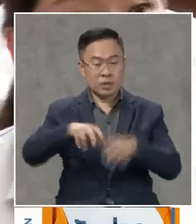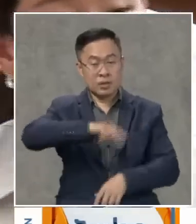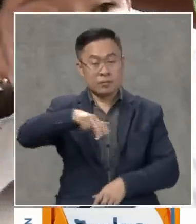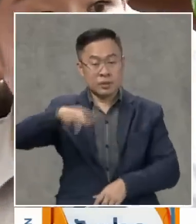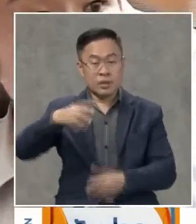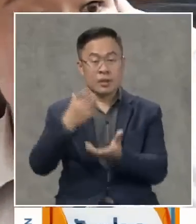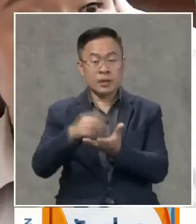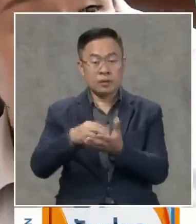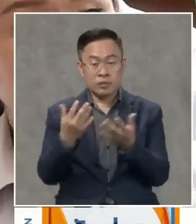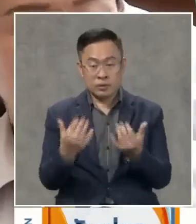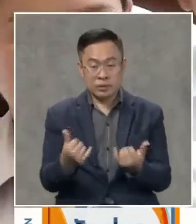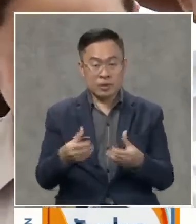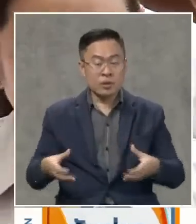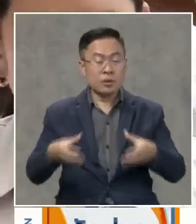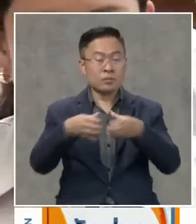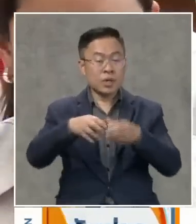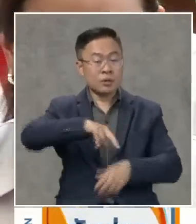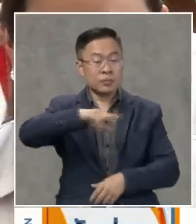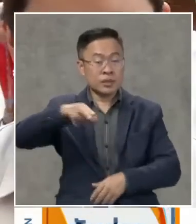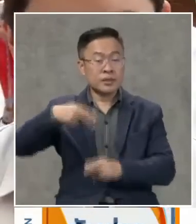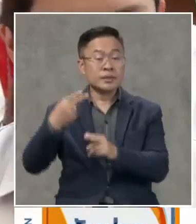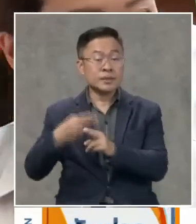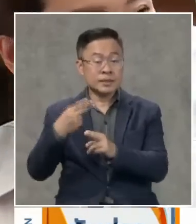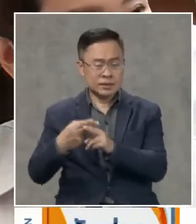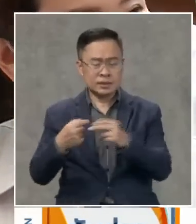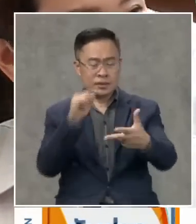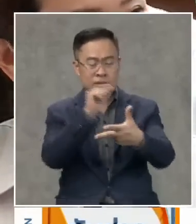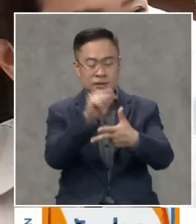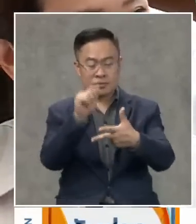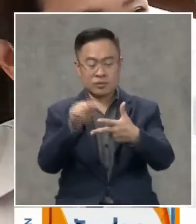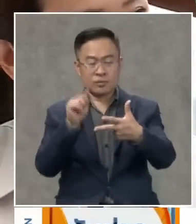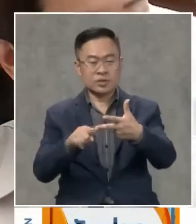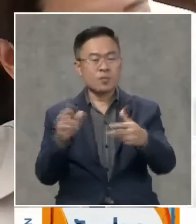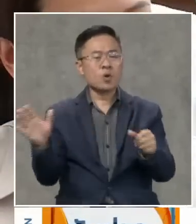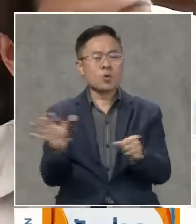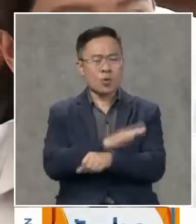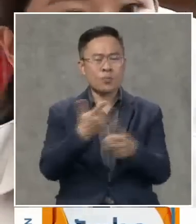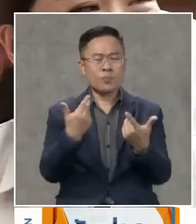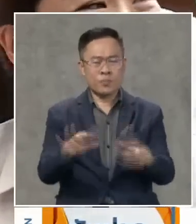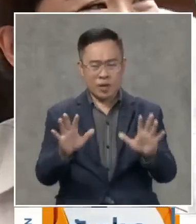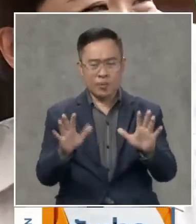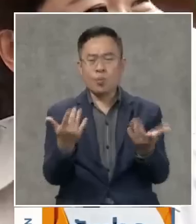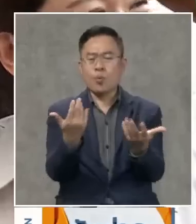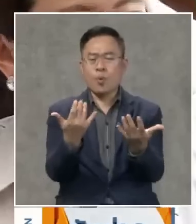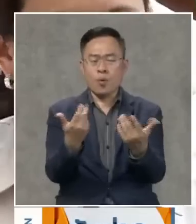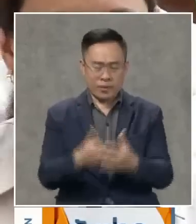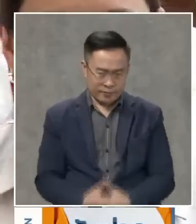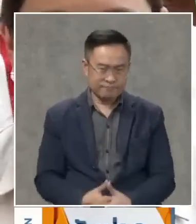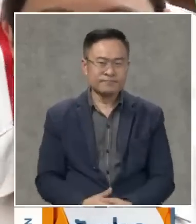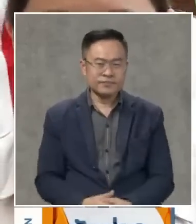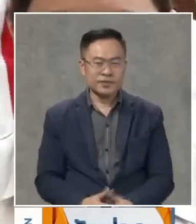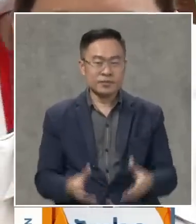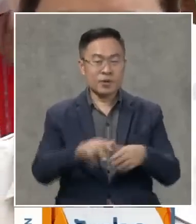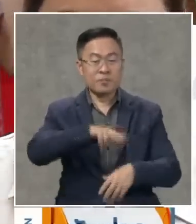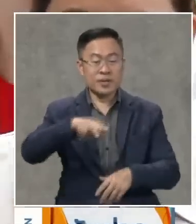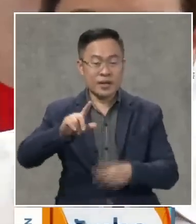ว่าขณะนี้พรรคเพื่อไทยมีรายชื่อแคนดิเดตนายกรัฐมนตรีครบทั้ง3คนแล้วค่ะ ค่ะนี่นะคะเราเห็นความเคลื่อนไหวของเพื่อไทยแล้ว